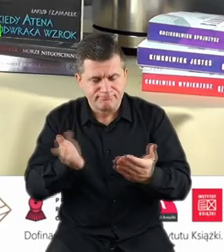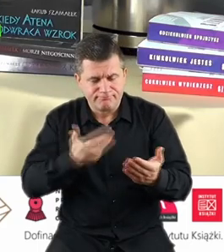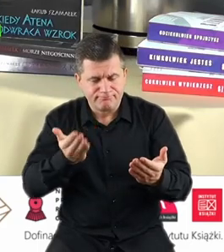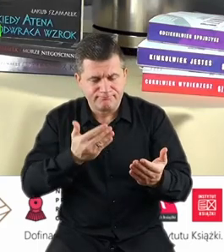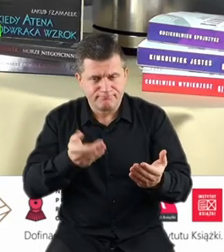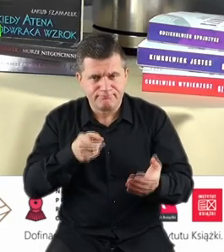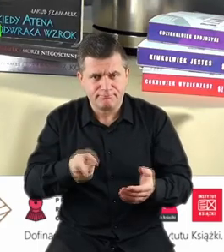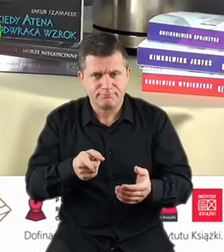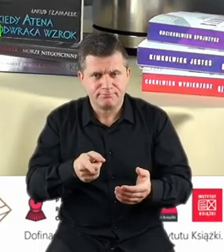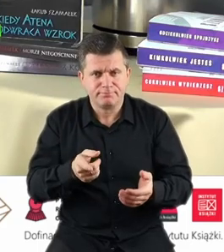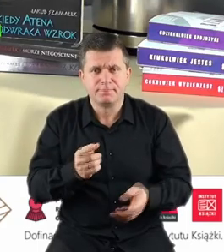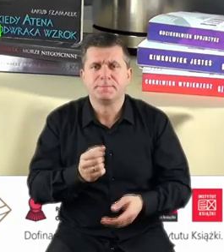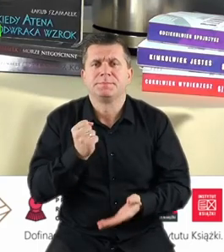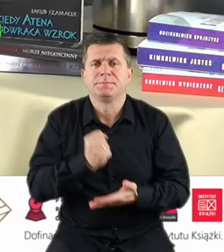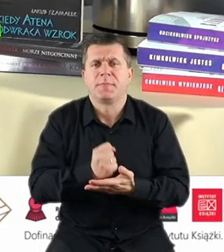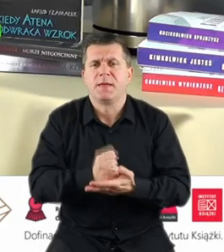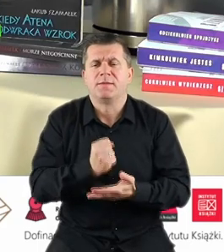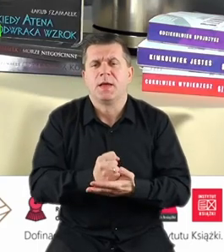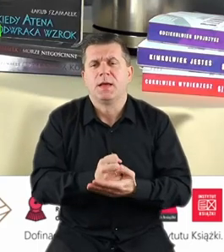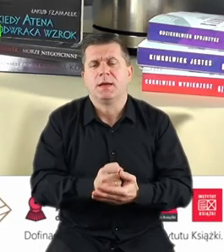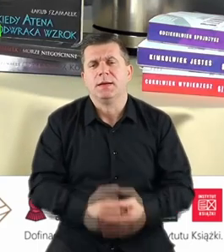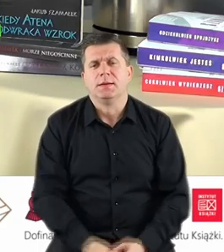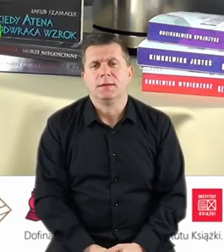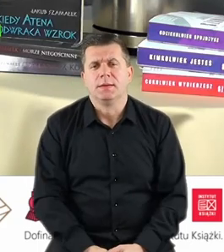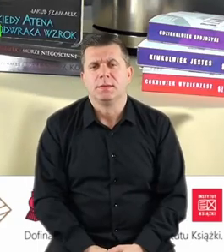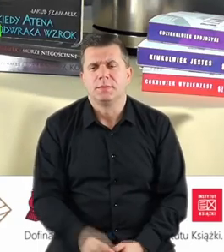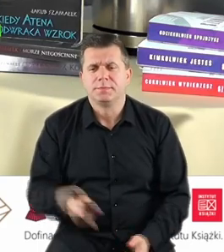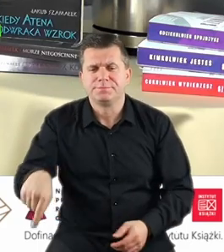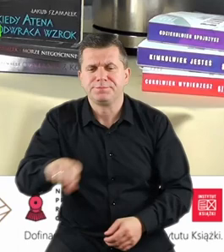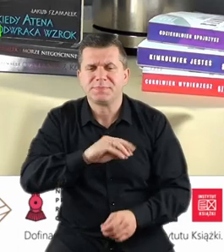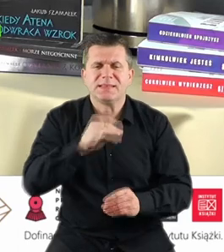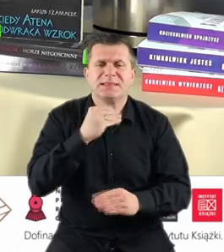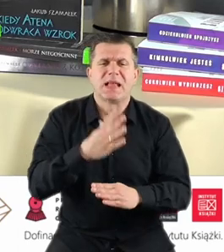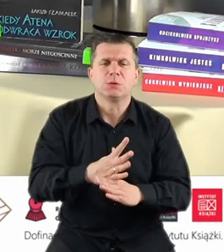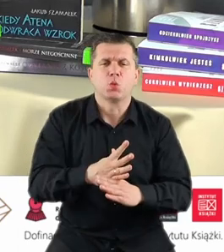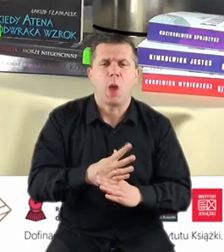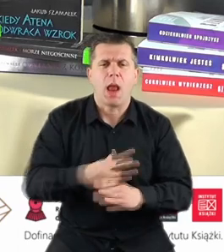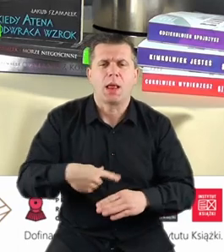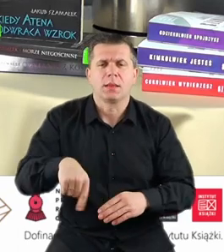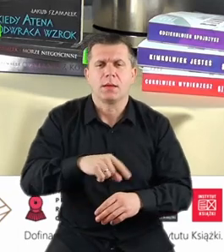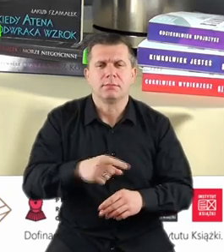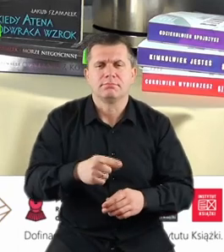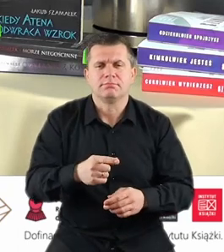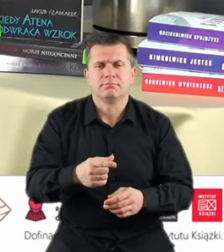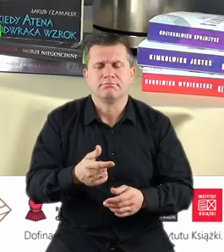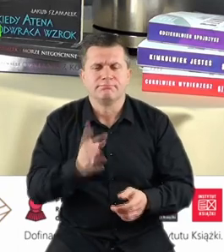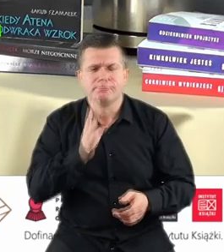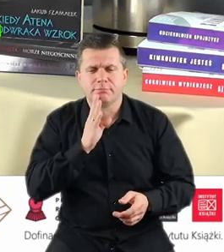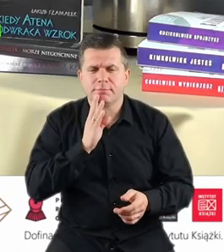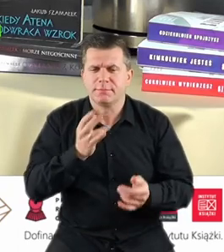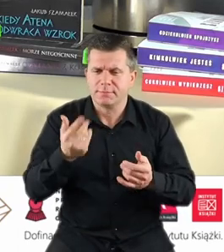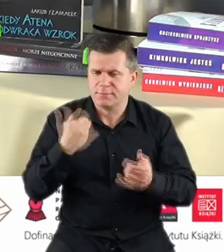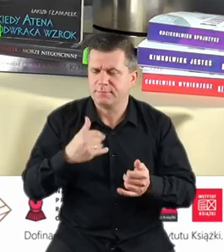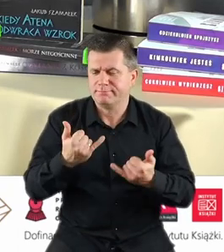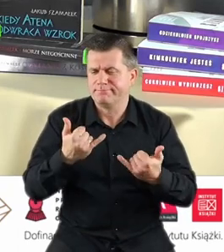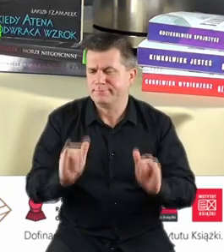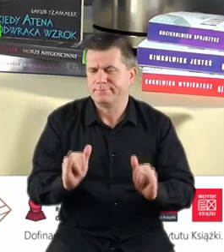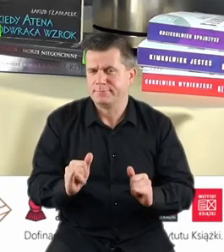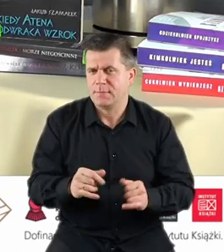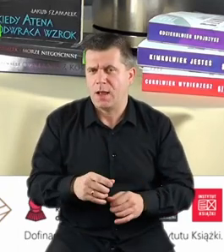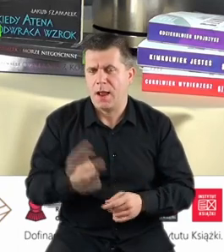która podlega no, dyskusji, że ta orientacja seksualna chyba nie jest taka zero-jedynkowa, jak nam się